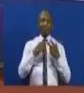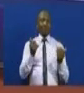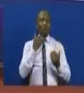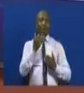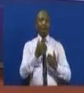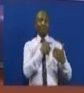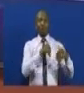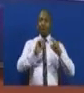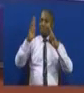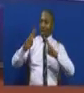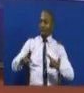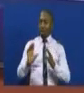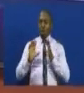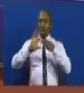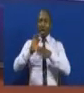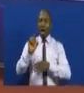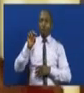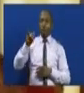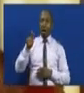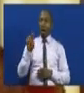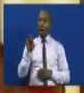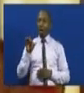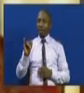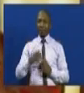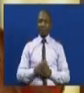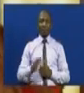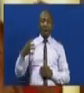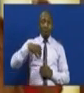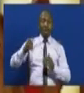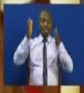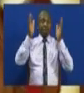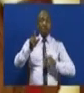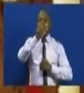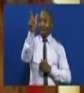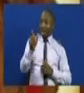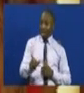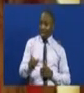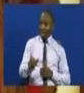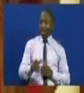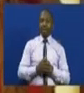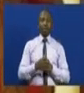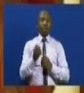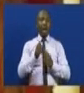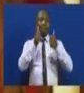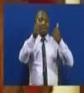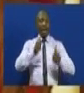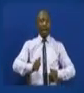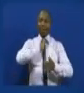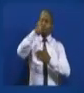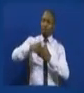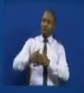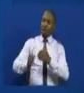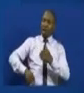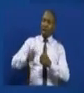kimataifa, tujiunge na Anuari Mkama. Waziri Mkuu wa Italia Giuseppe Conte ametangaza kurejea kwa ligi kuu ya nchi